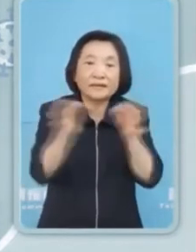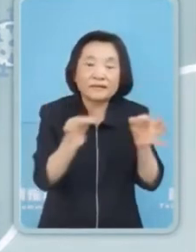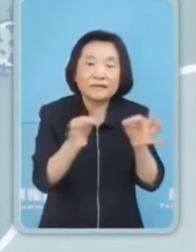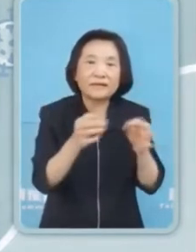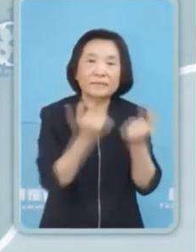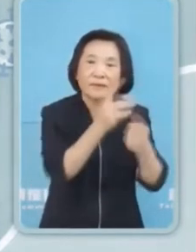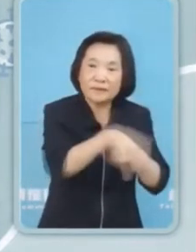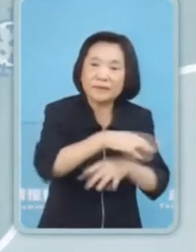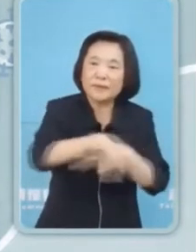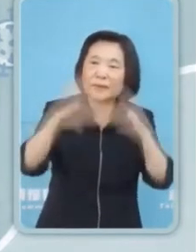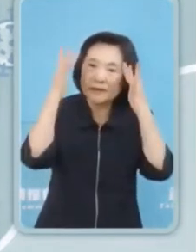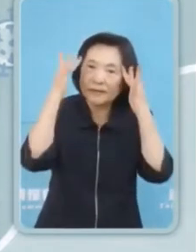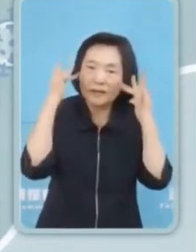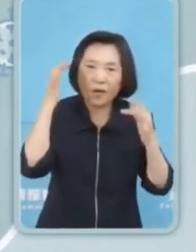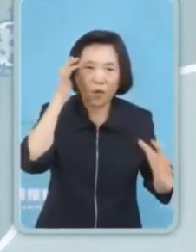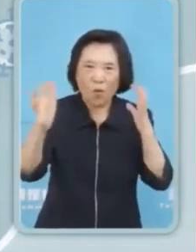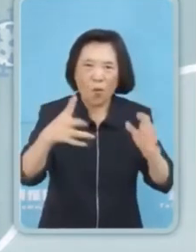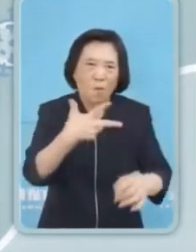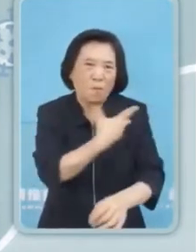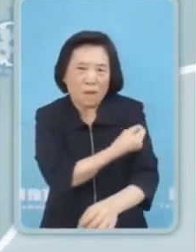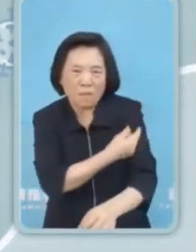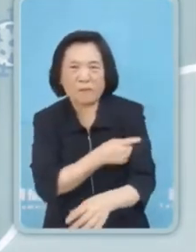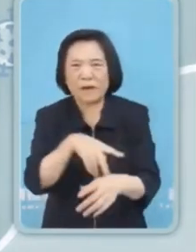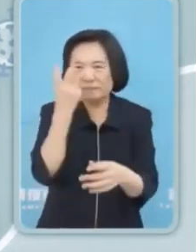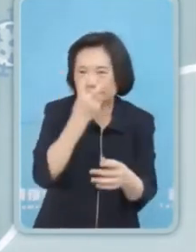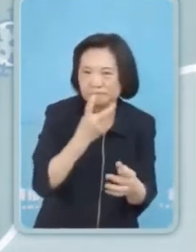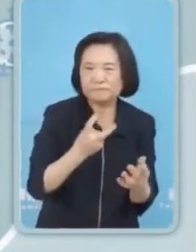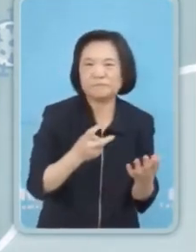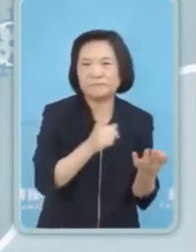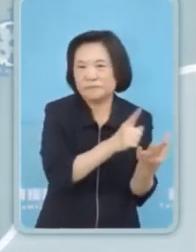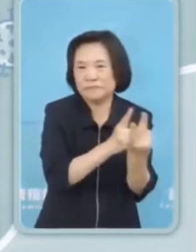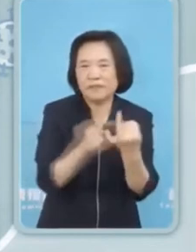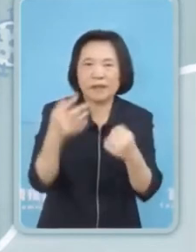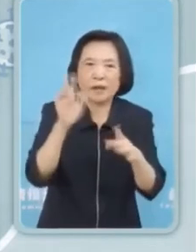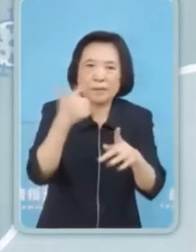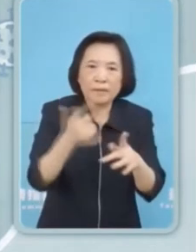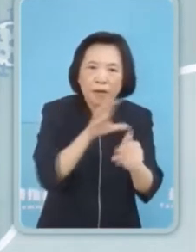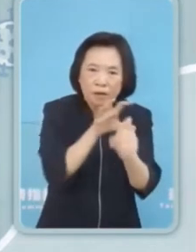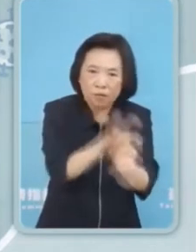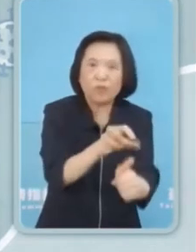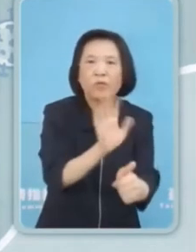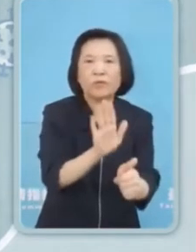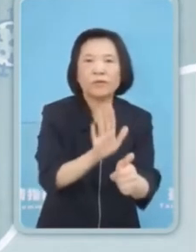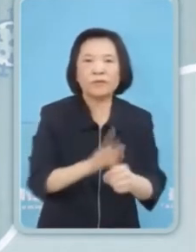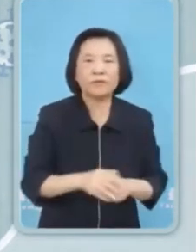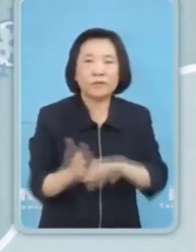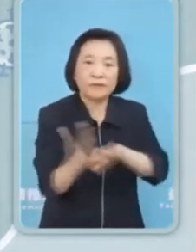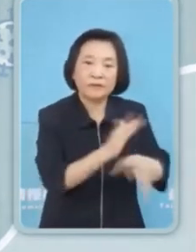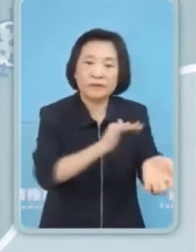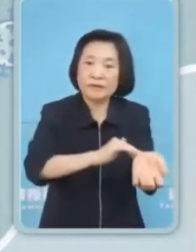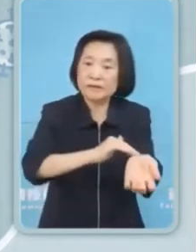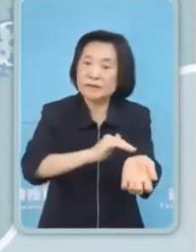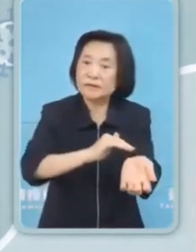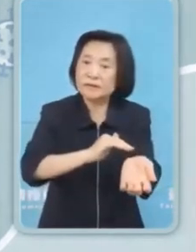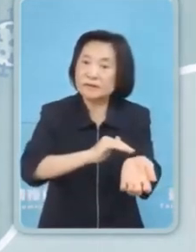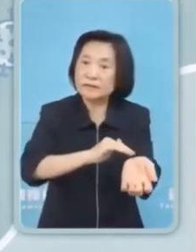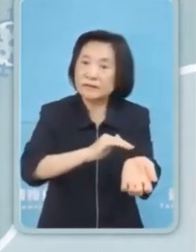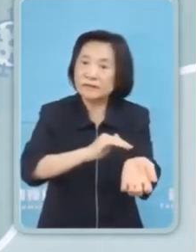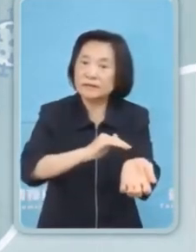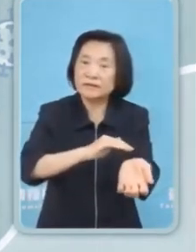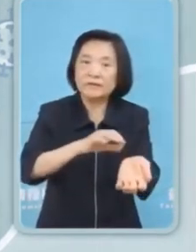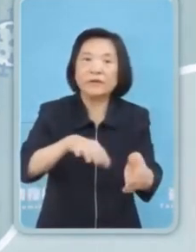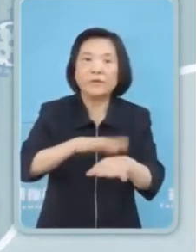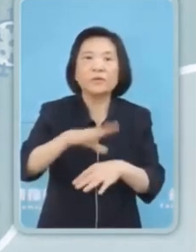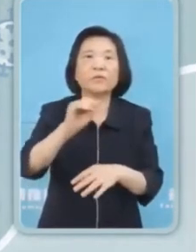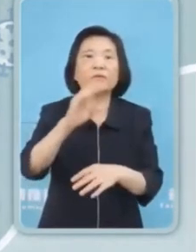在北农环南这样大规模的打疫苗的做筛检哦，这个也慢慢控制下来。那医院这个是等一下会用